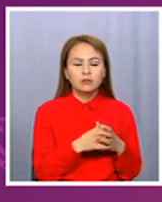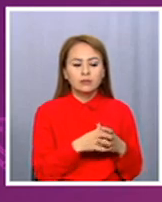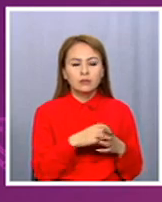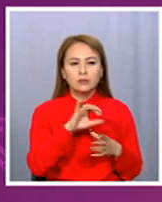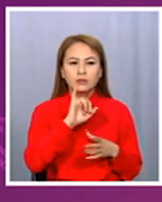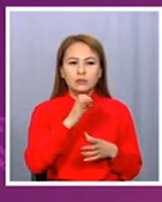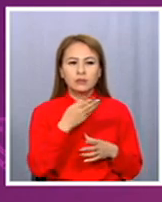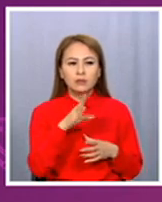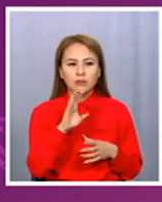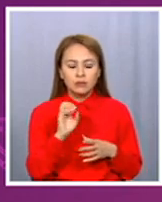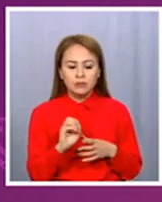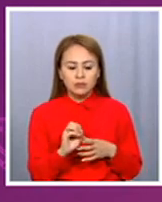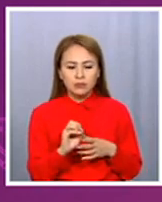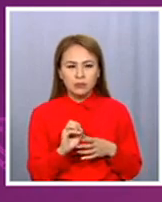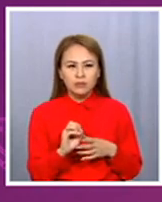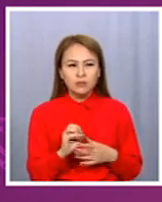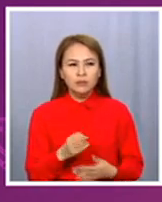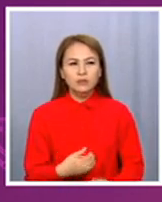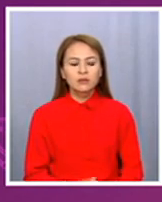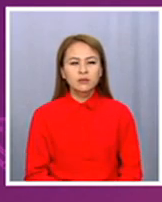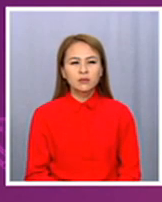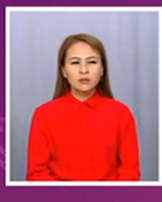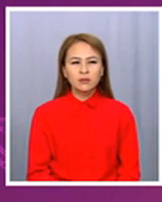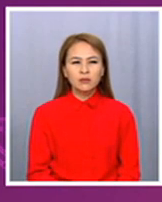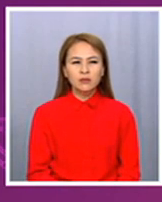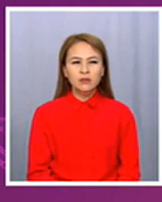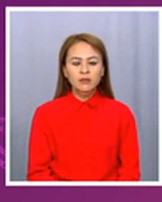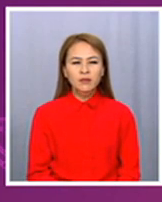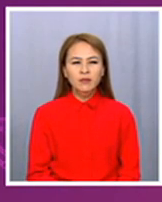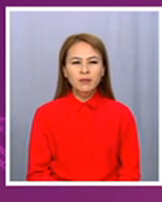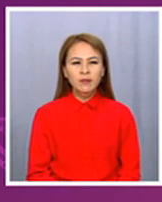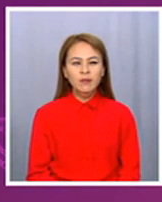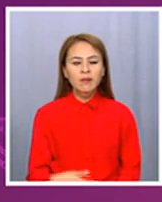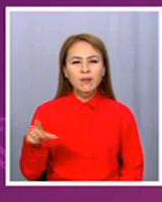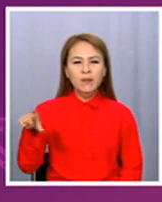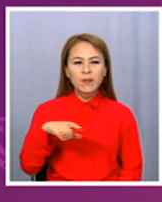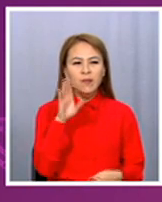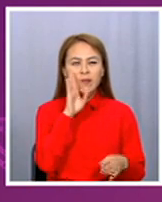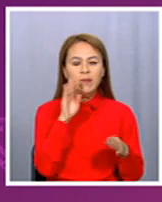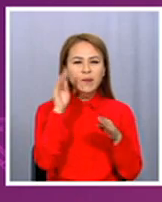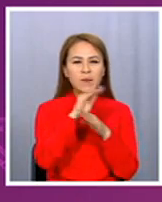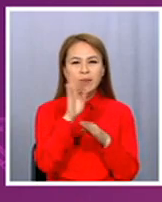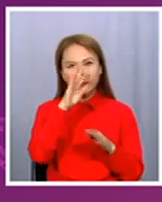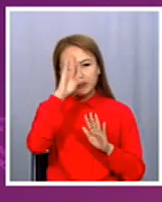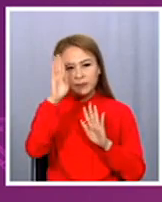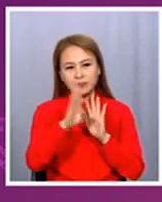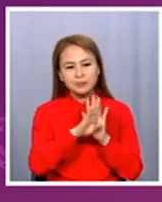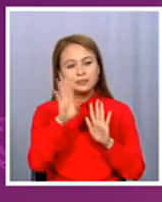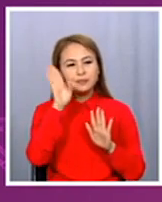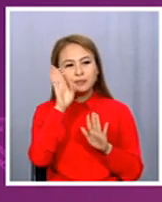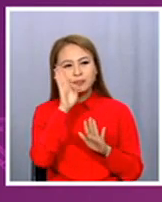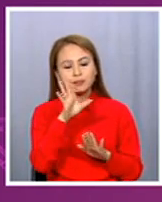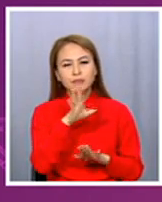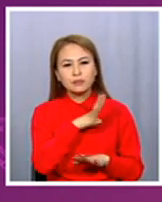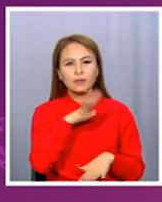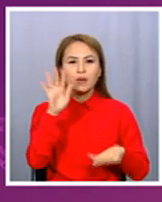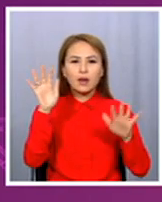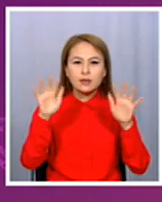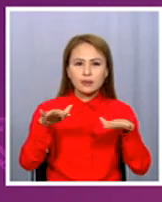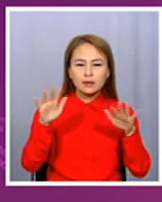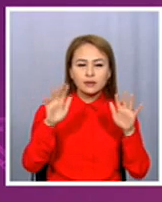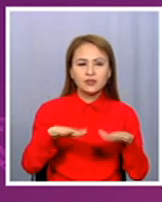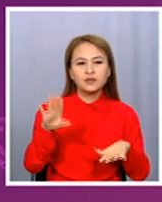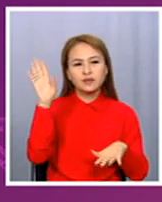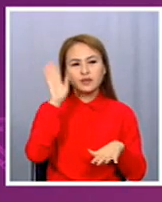реку, называется устье. Реки пополняются подземными водами, осадками,